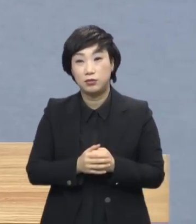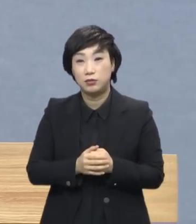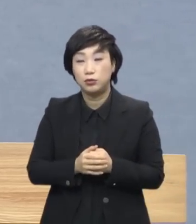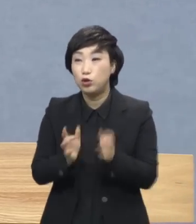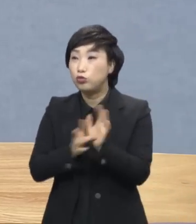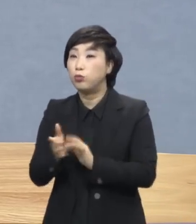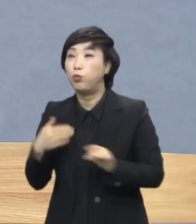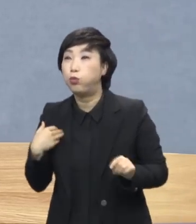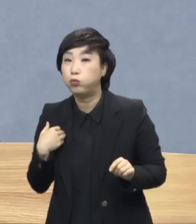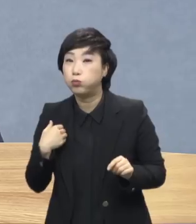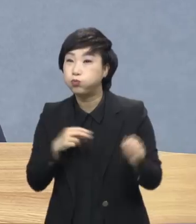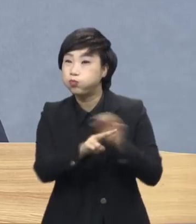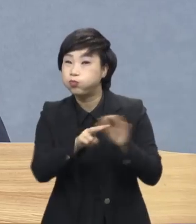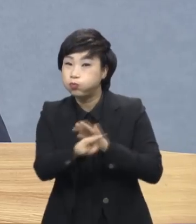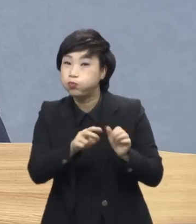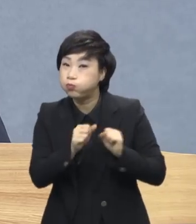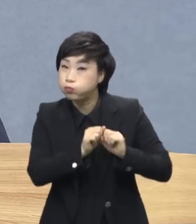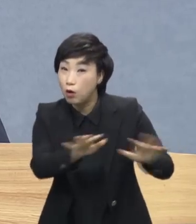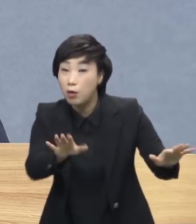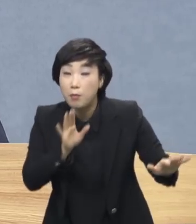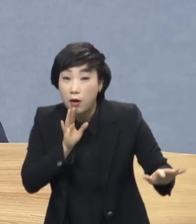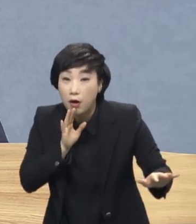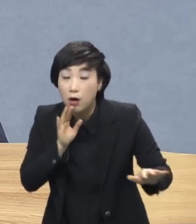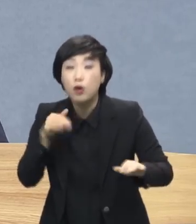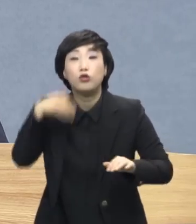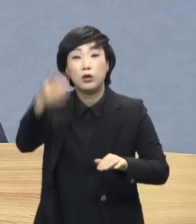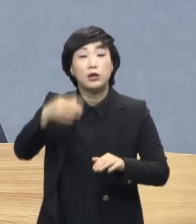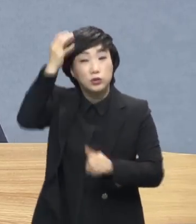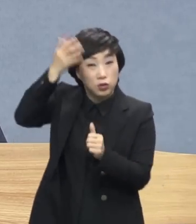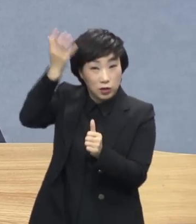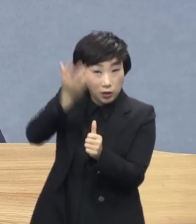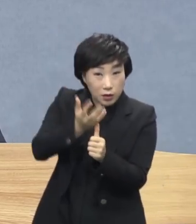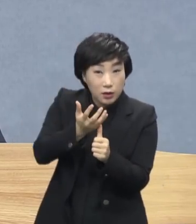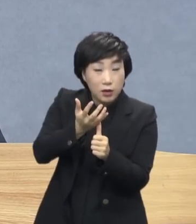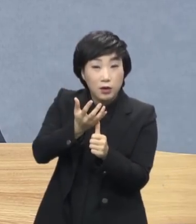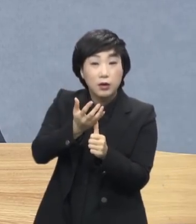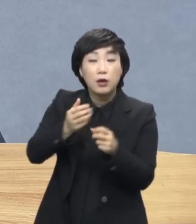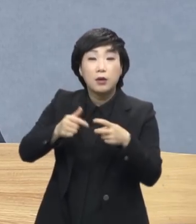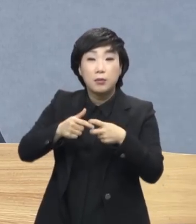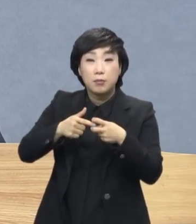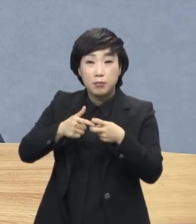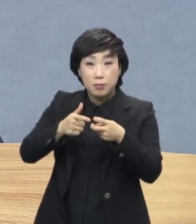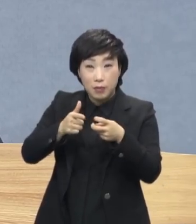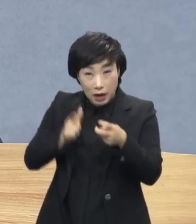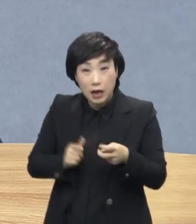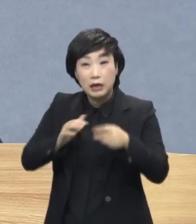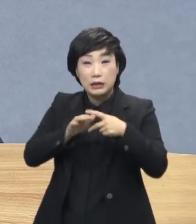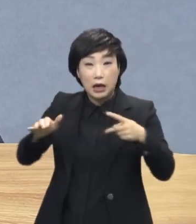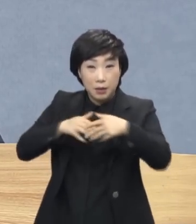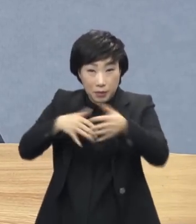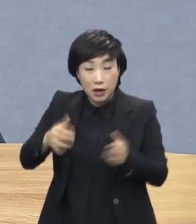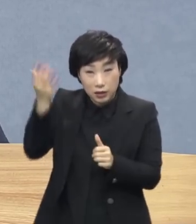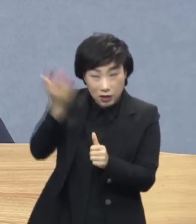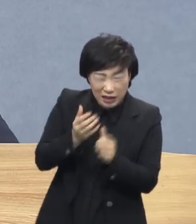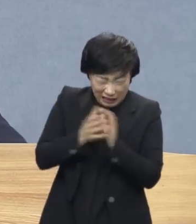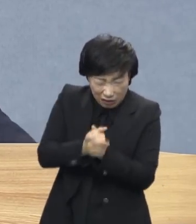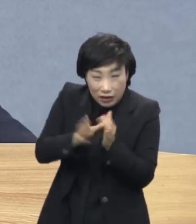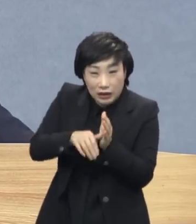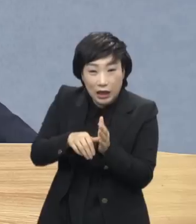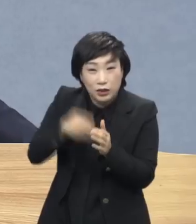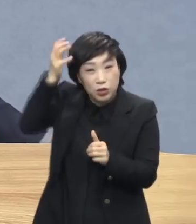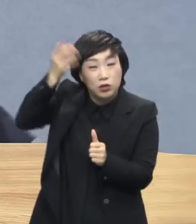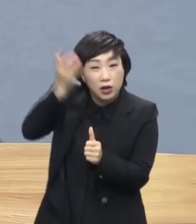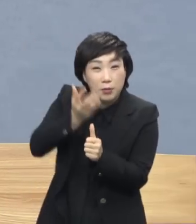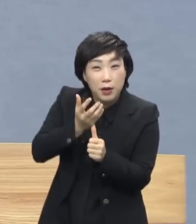예수님 모른다고 하더니 성령이 마가다락방에 임해서 예수님을 경험하고 나니까